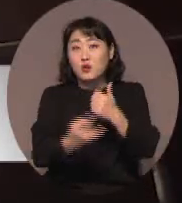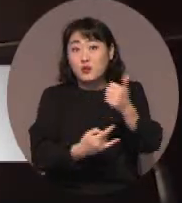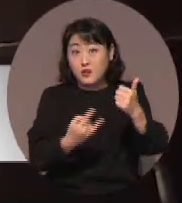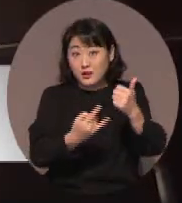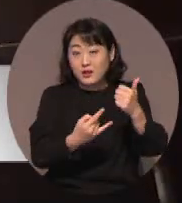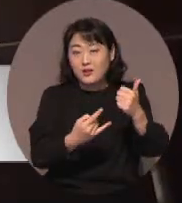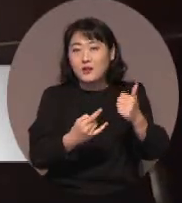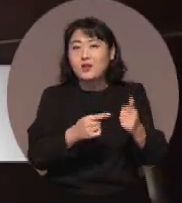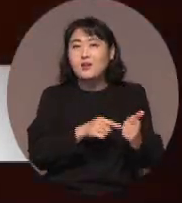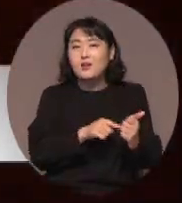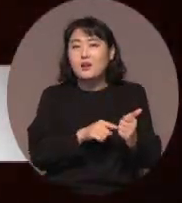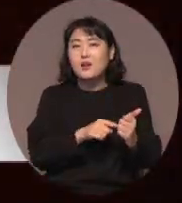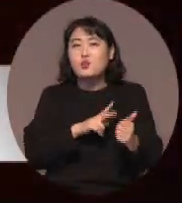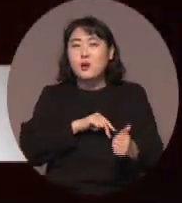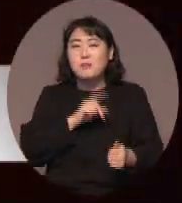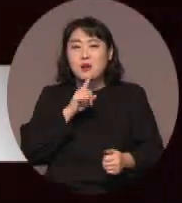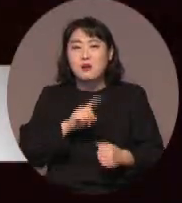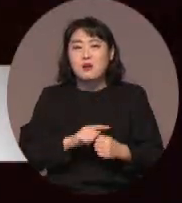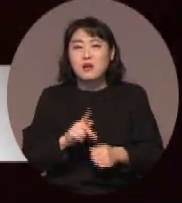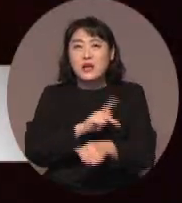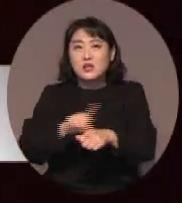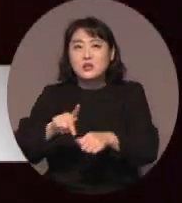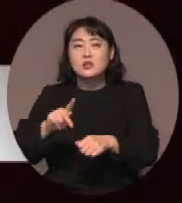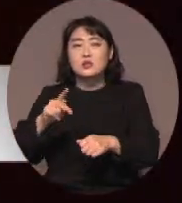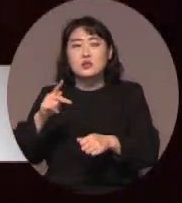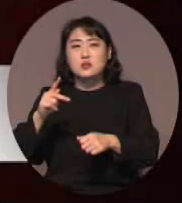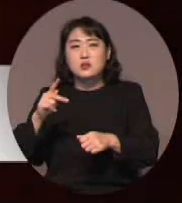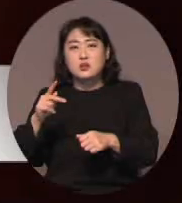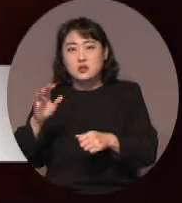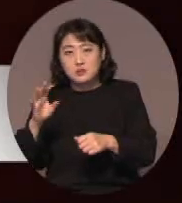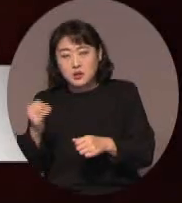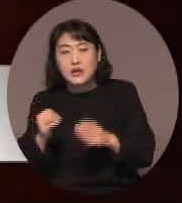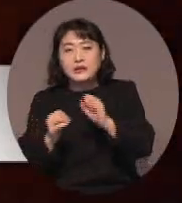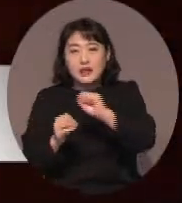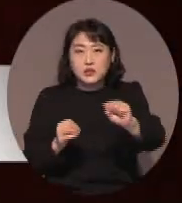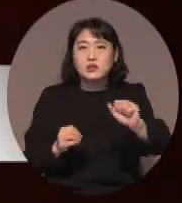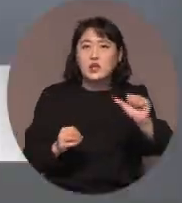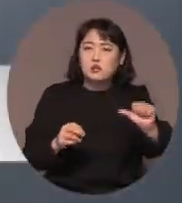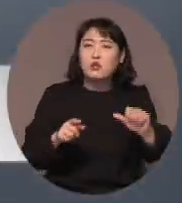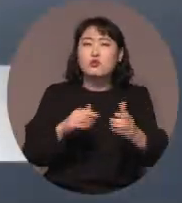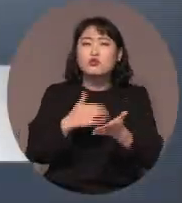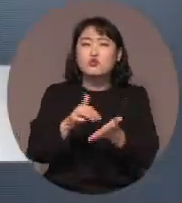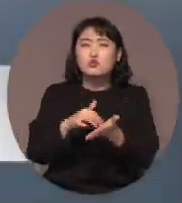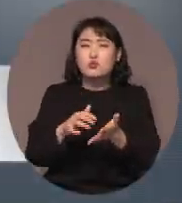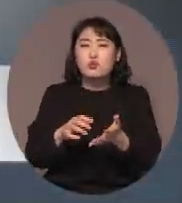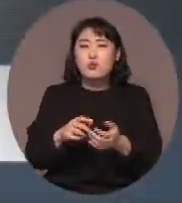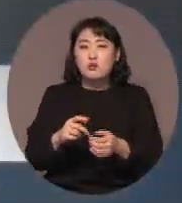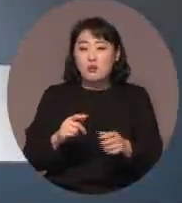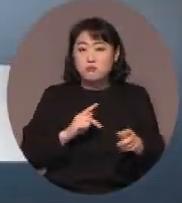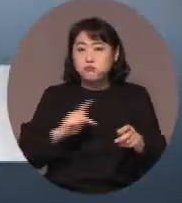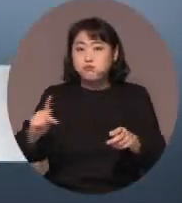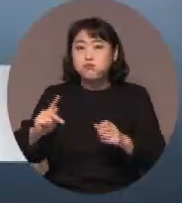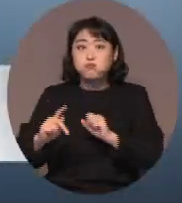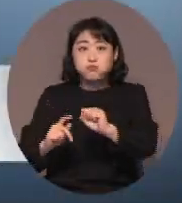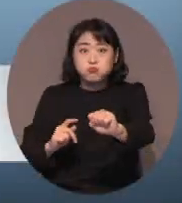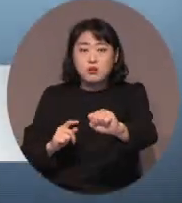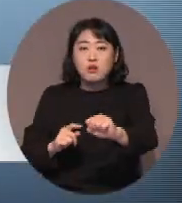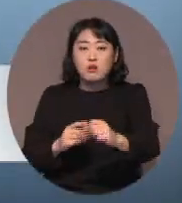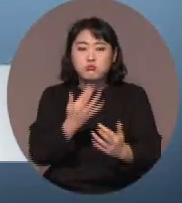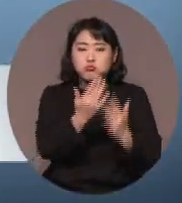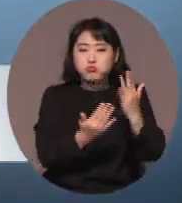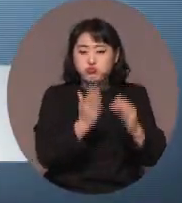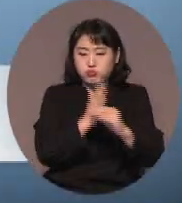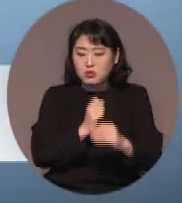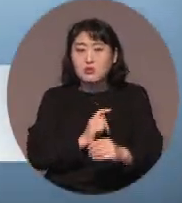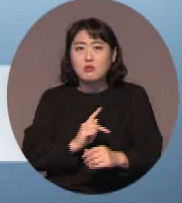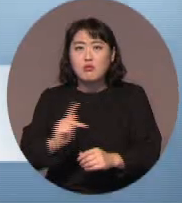13대 srt 5대 등 고속열차가 인근 한국타이어 화재 현장에서 확산한 불길을 뚫고